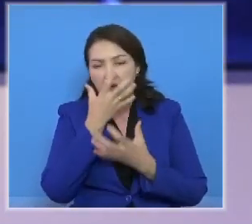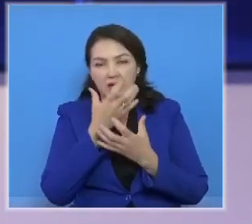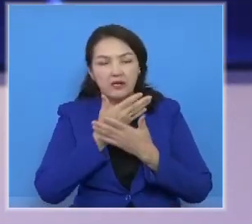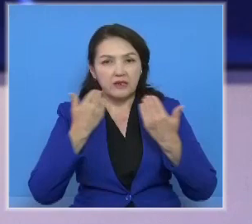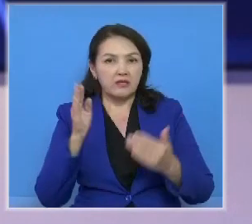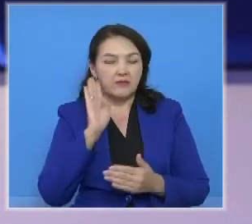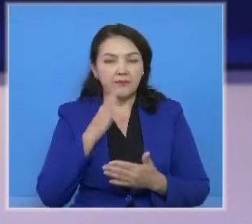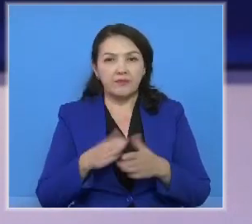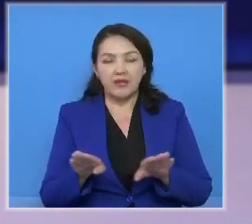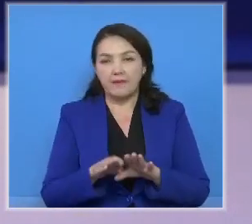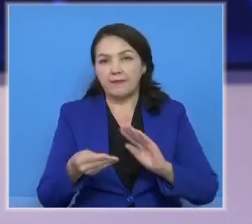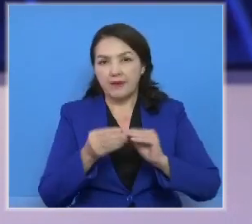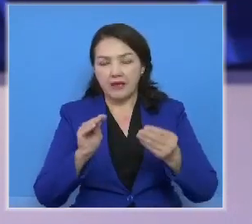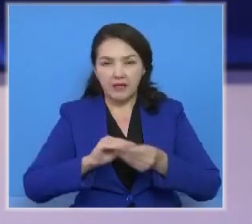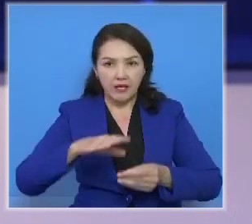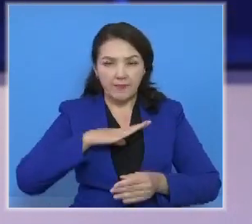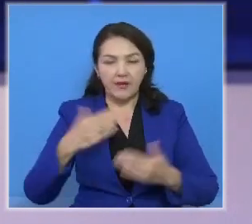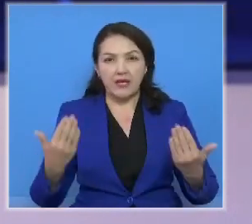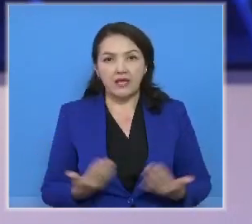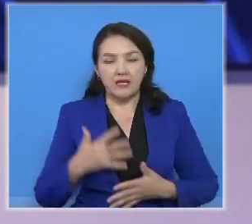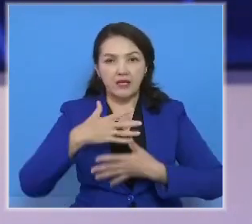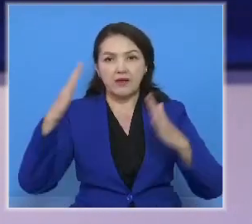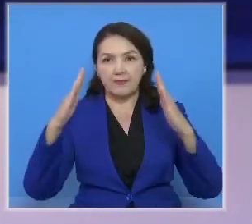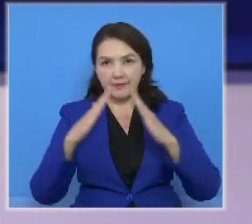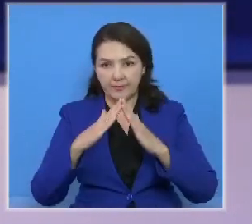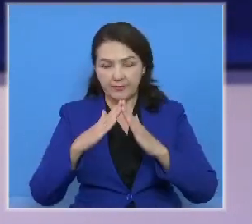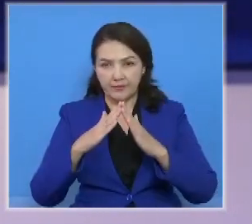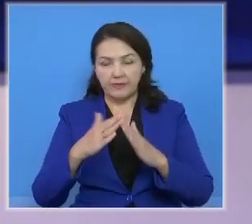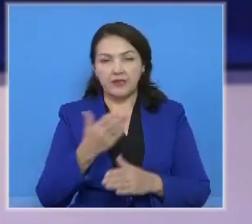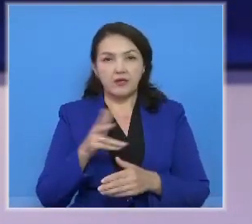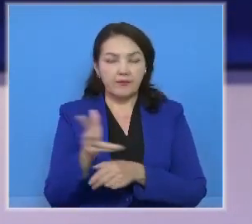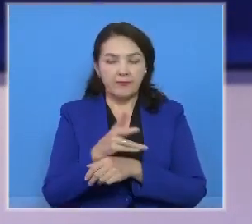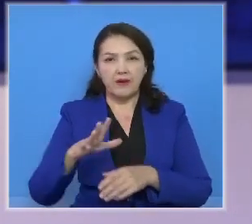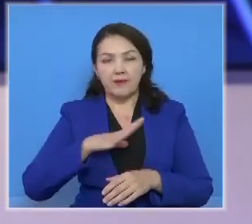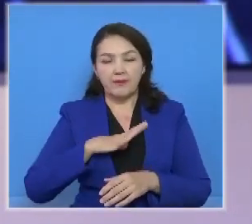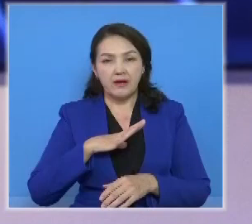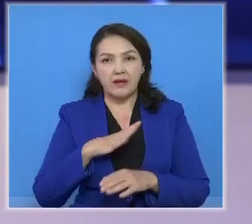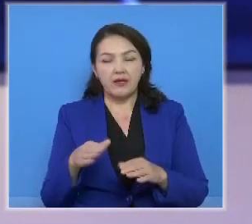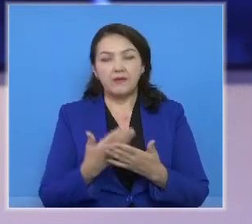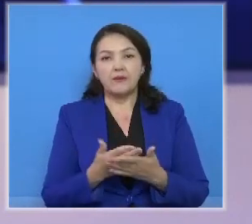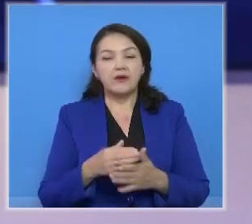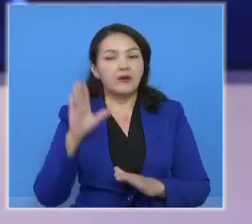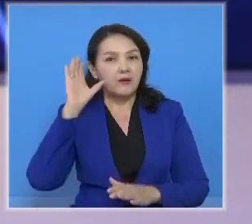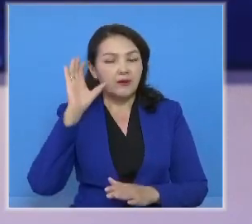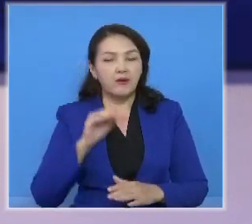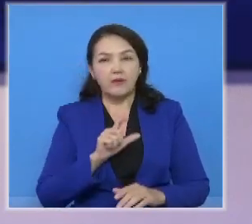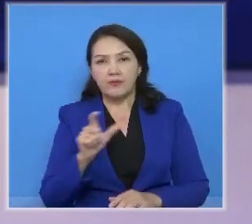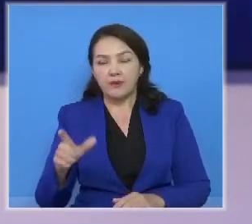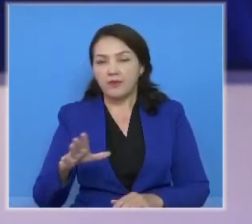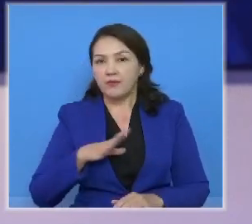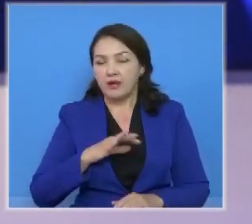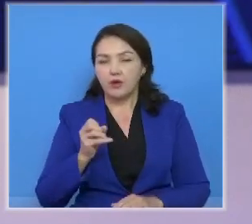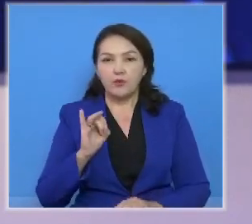живительной влаги. С такими проблемами столкнулись жильцы многоэтажных домов. Наша съемочная группа побывала на месте и выслушала людей и